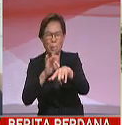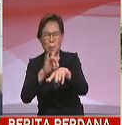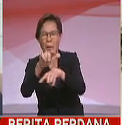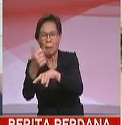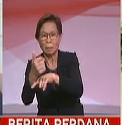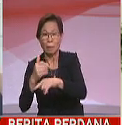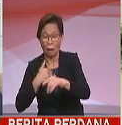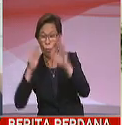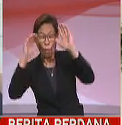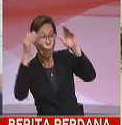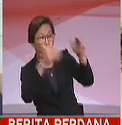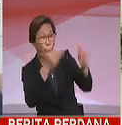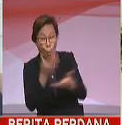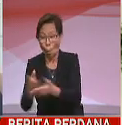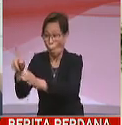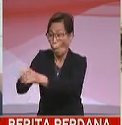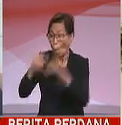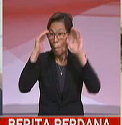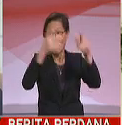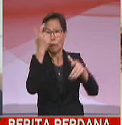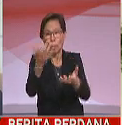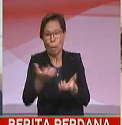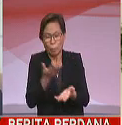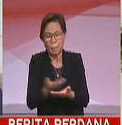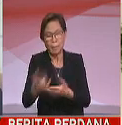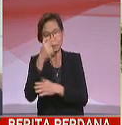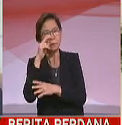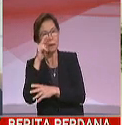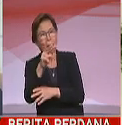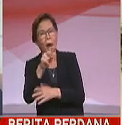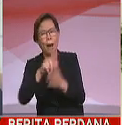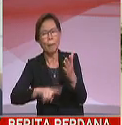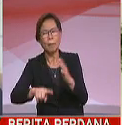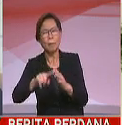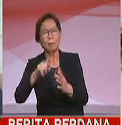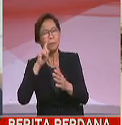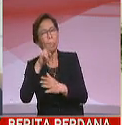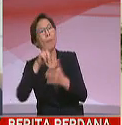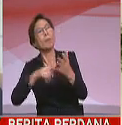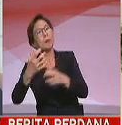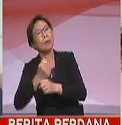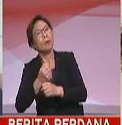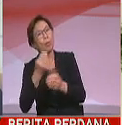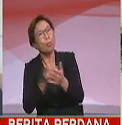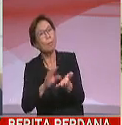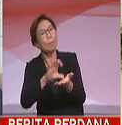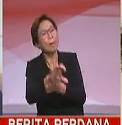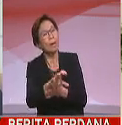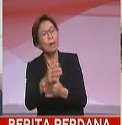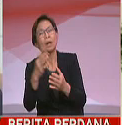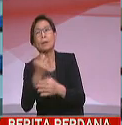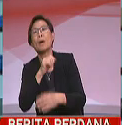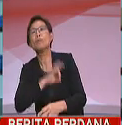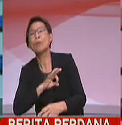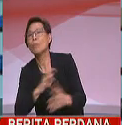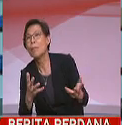menarik perhatian ramai pembeli kerana mereka, seperti yang saya kata, melihat apa yang mereka boleh dapat dengan sejumlah wang yang mereka akan